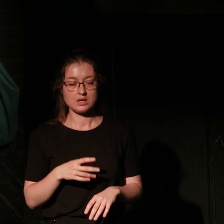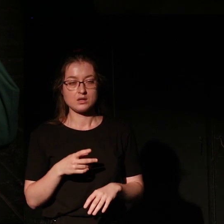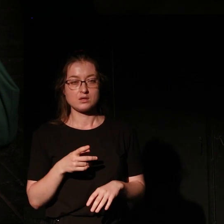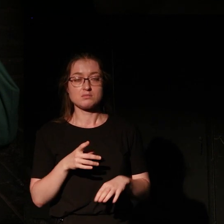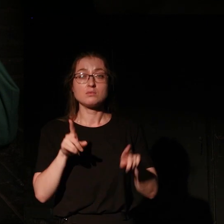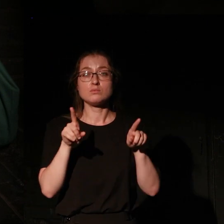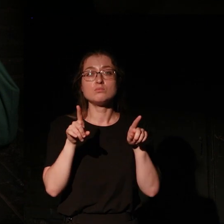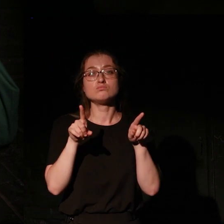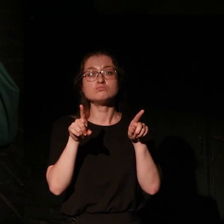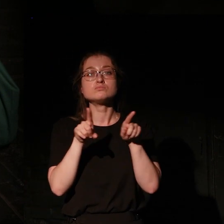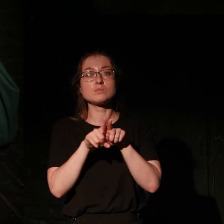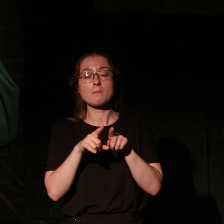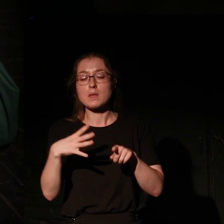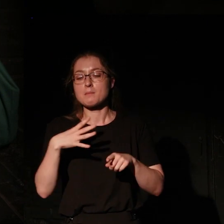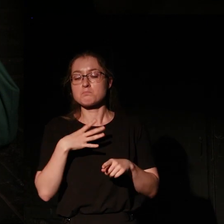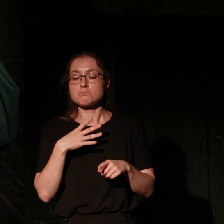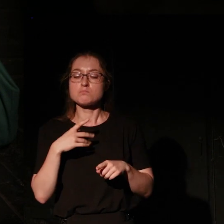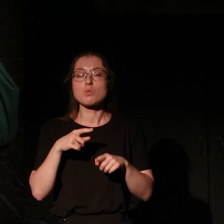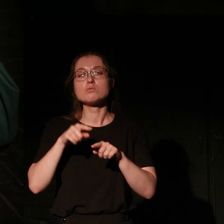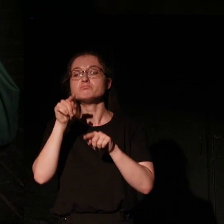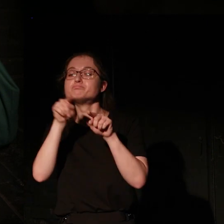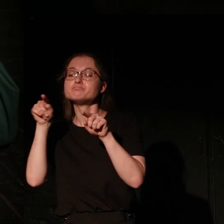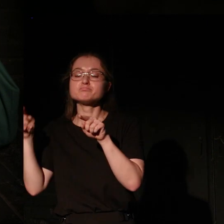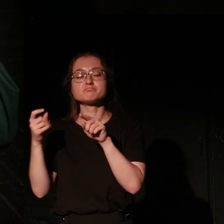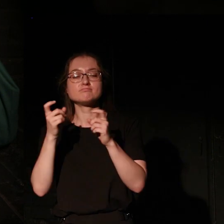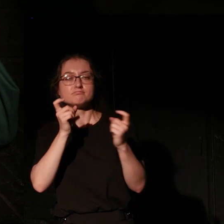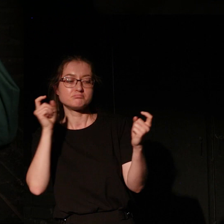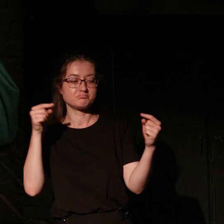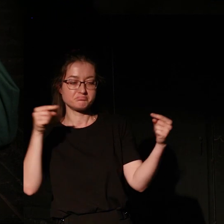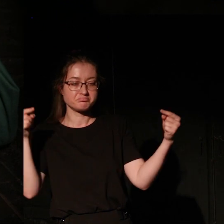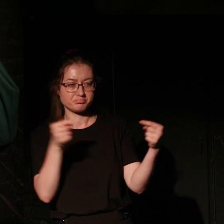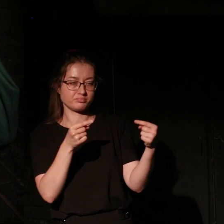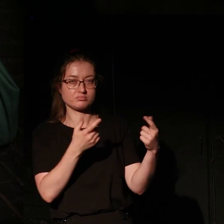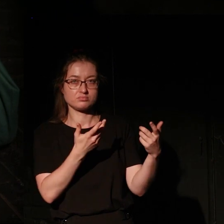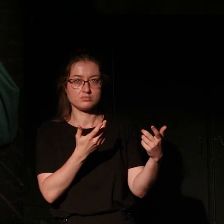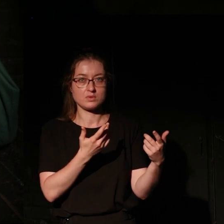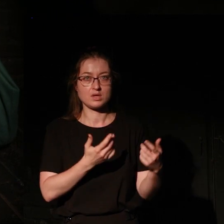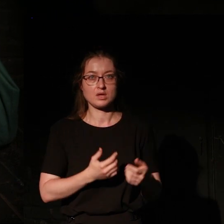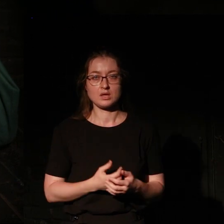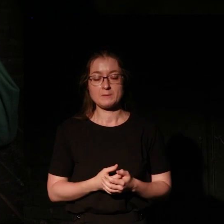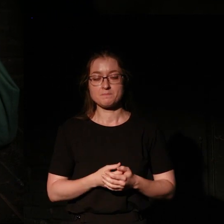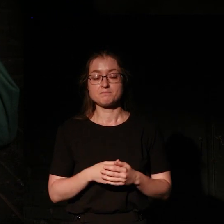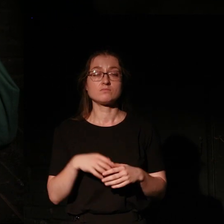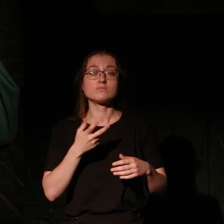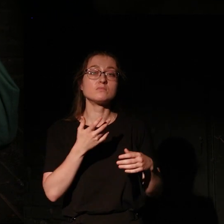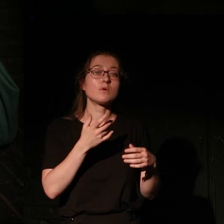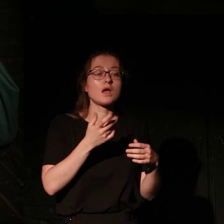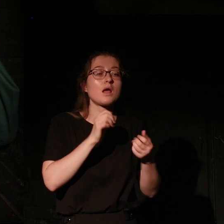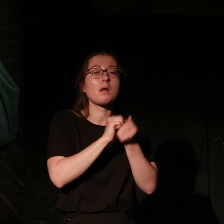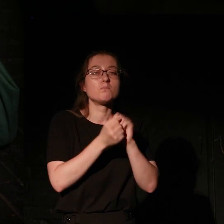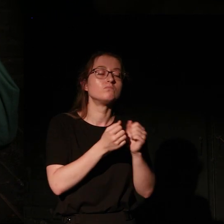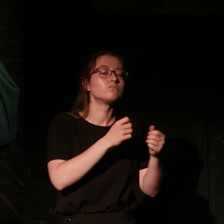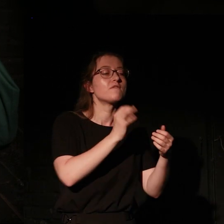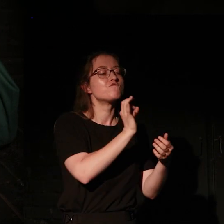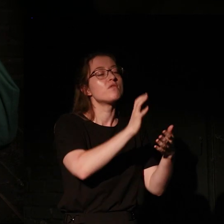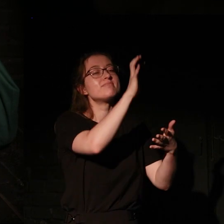znoszone różne zastrzeżenia, czy to odnośnie do treści, czy to odnośnie do autorów.